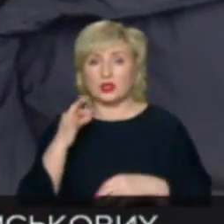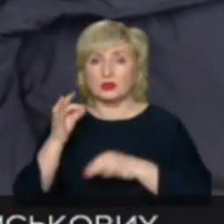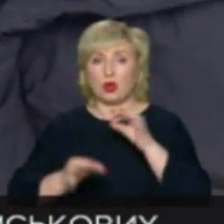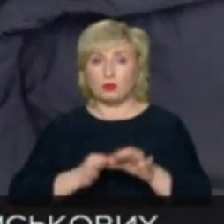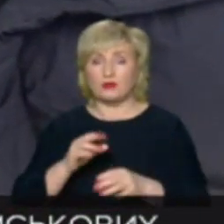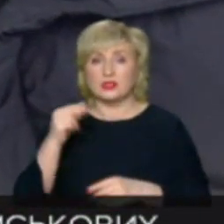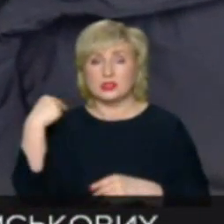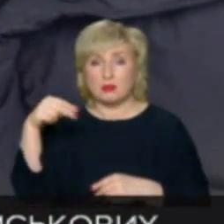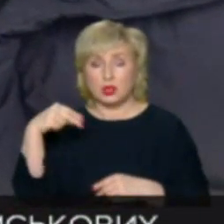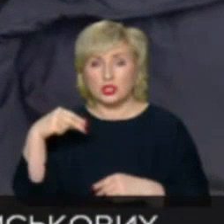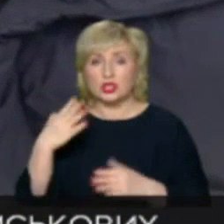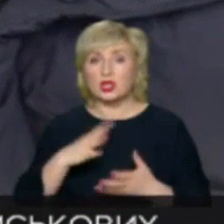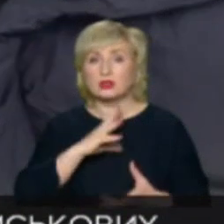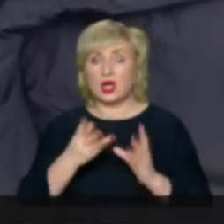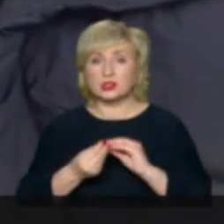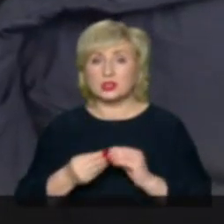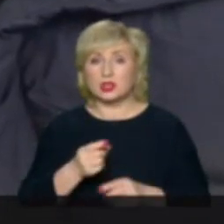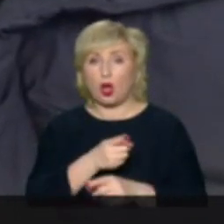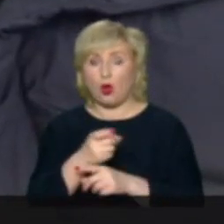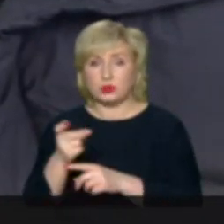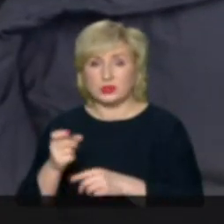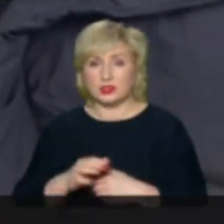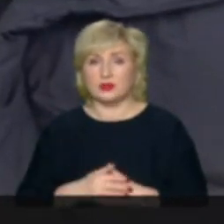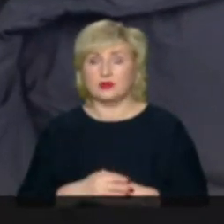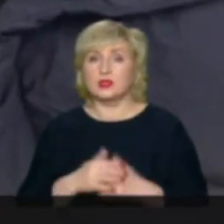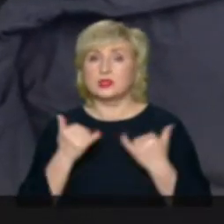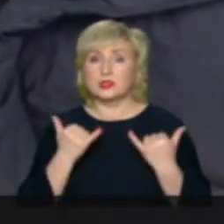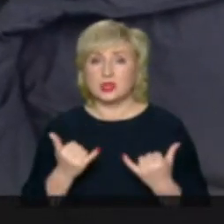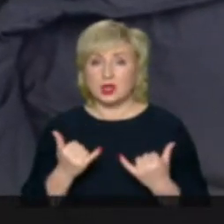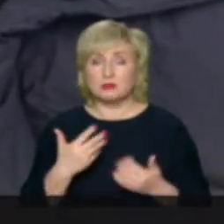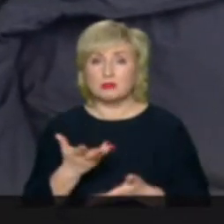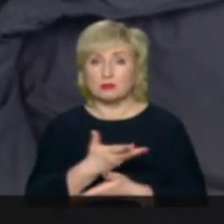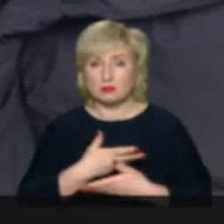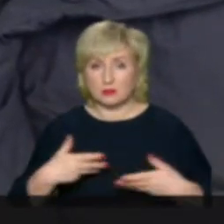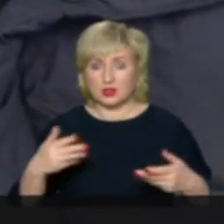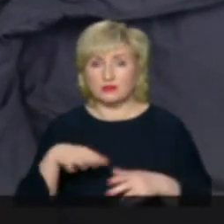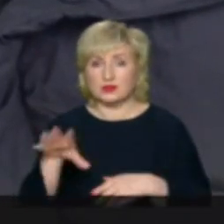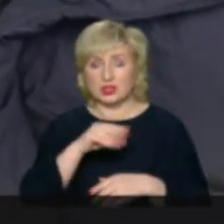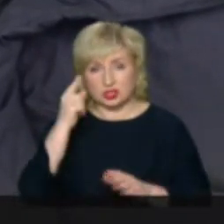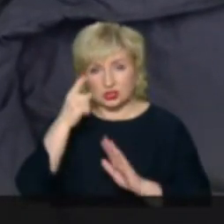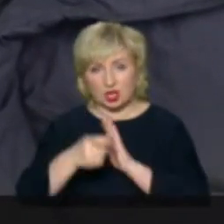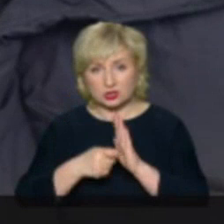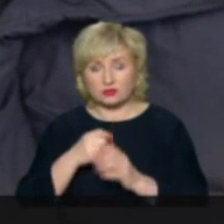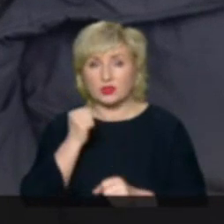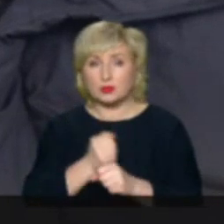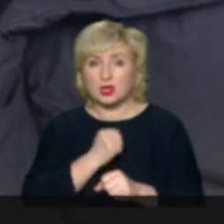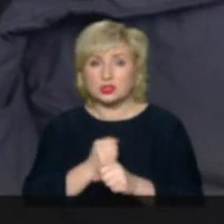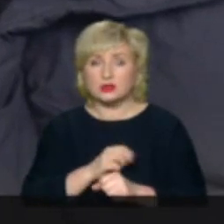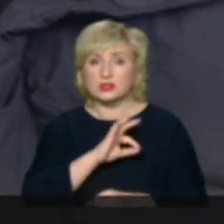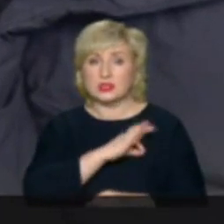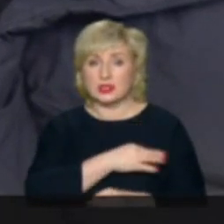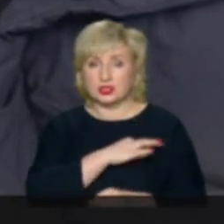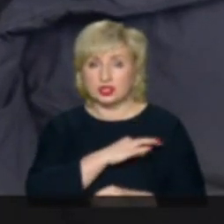які наслідки обстрілів? Ну, зараз ми все ще з'ясовуємо, тому що відпрацьовують слідчі,